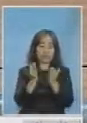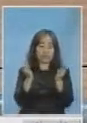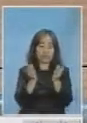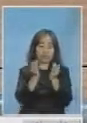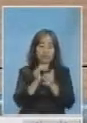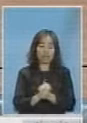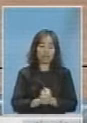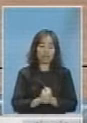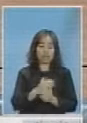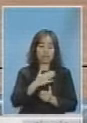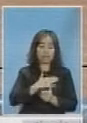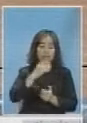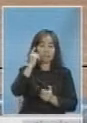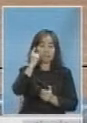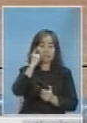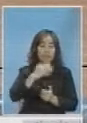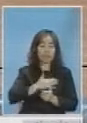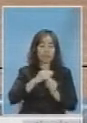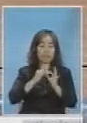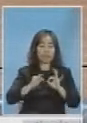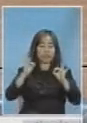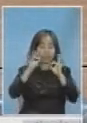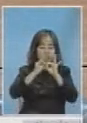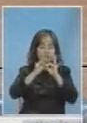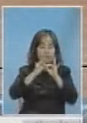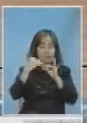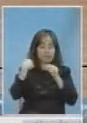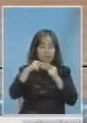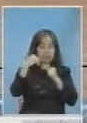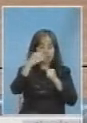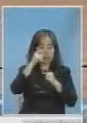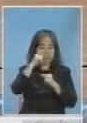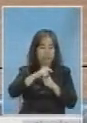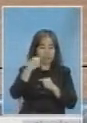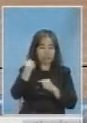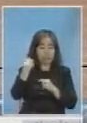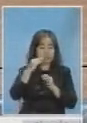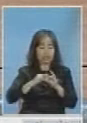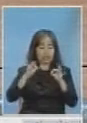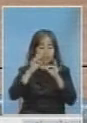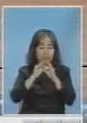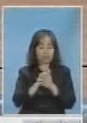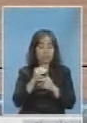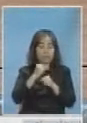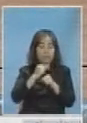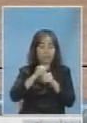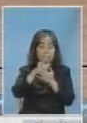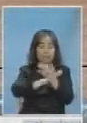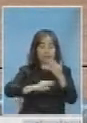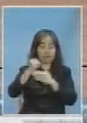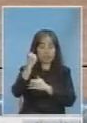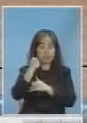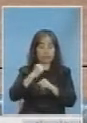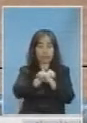ษัตริย์ผมคิดว่ารัฐบาลต้องให้ความสำคัญกับหน่วยงานที่ชื่อว่ากองอำนวยการรักษาความมั่นคงภายในราชอาณา